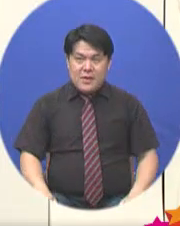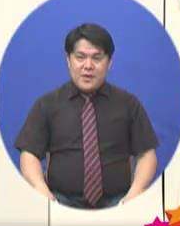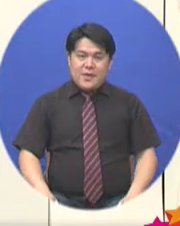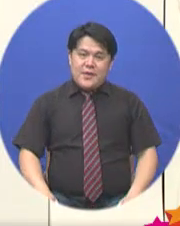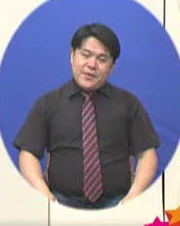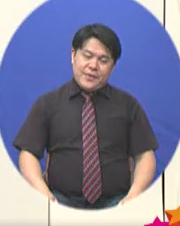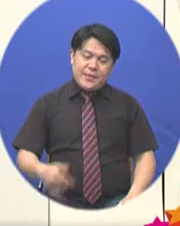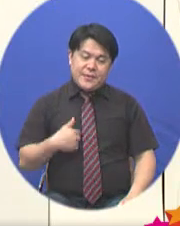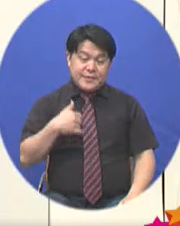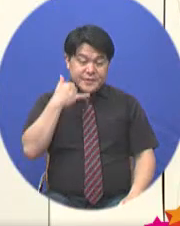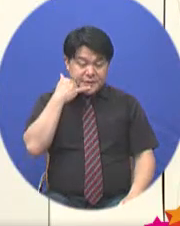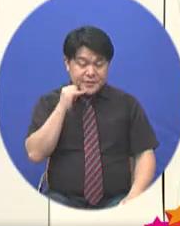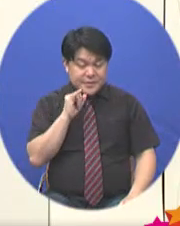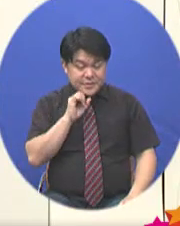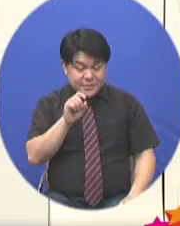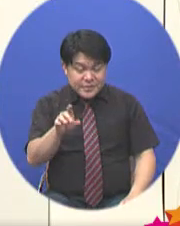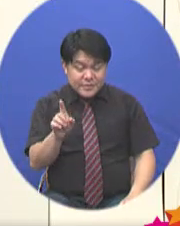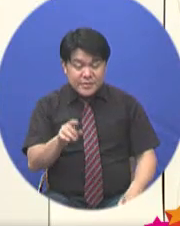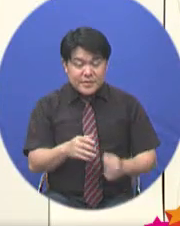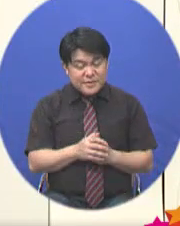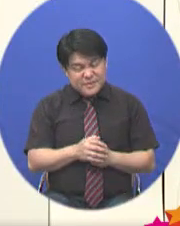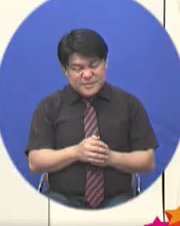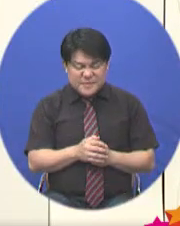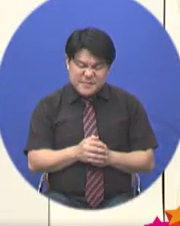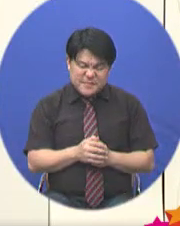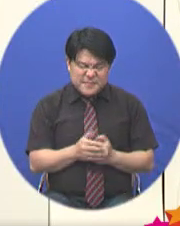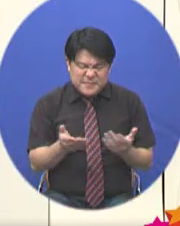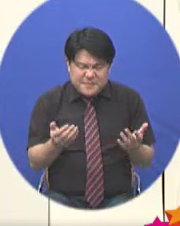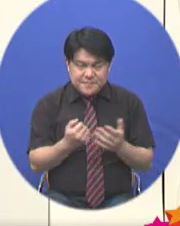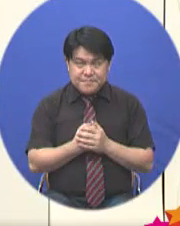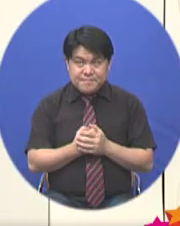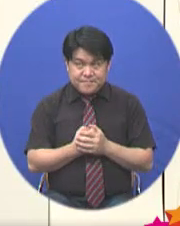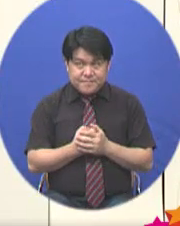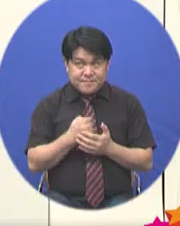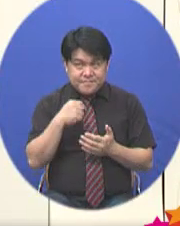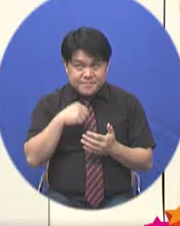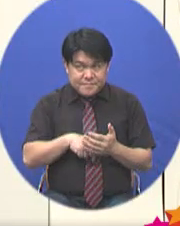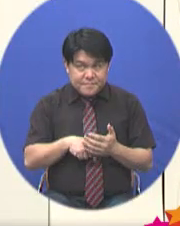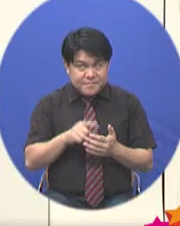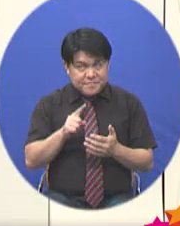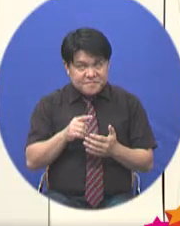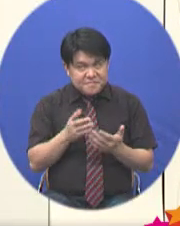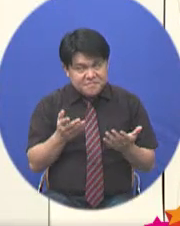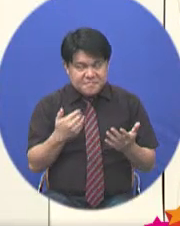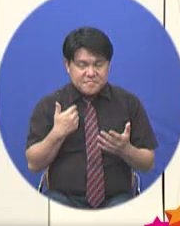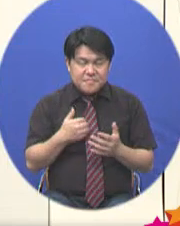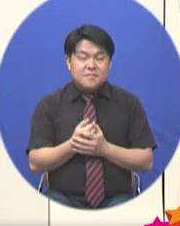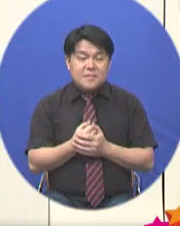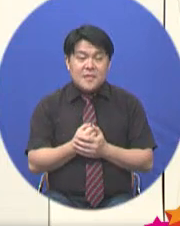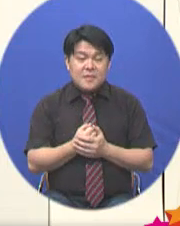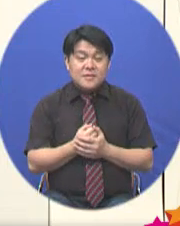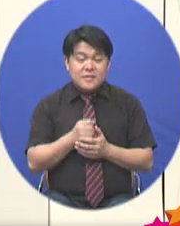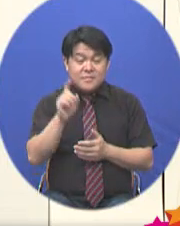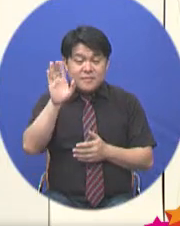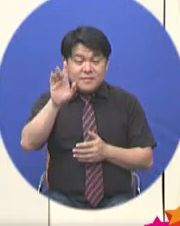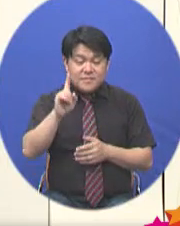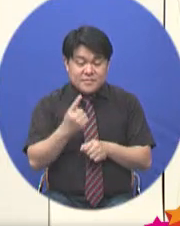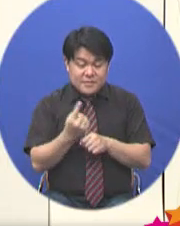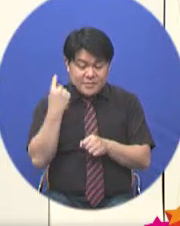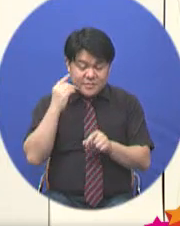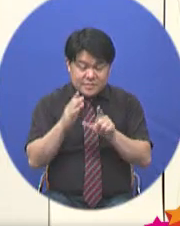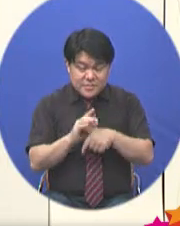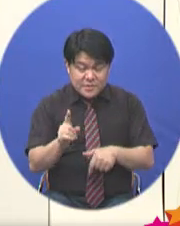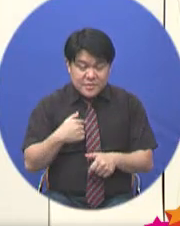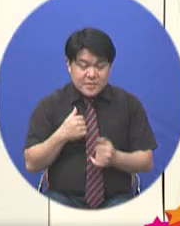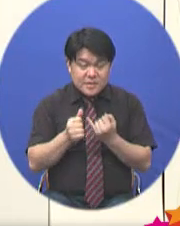제가 전화로 이런 이야기 드리는 거는 너무 좀 물론 제 뭐 마음을 제가 하는가는 몰라도 작년에 우리 그